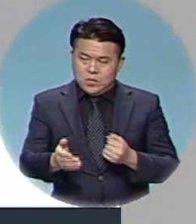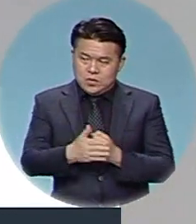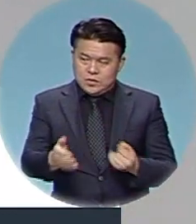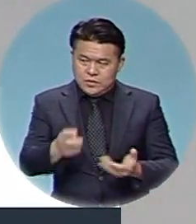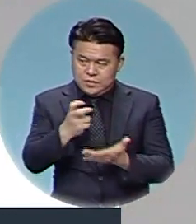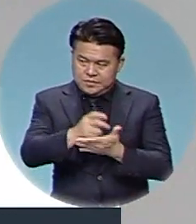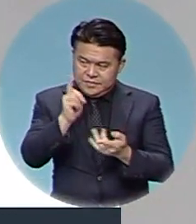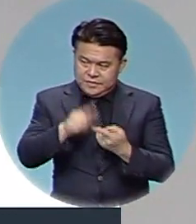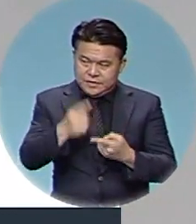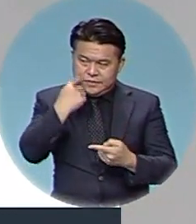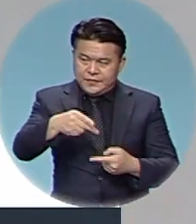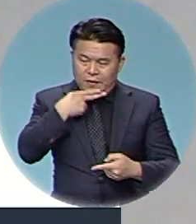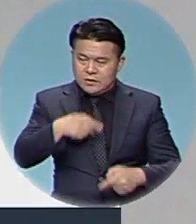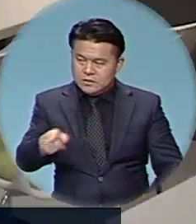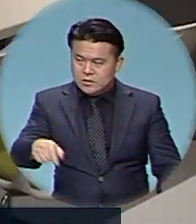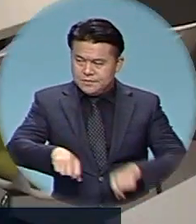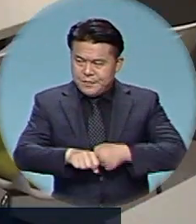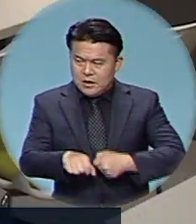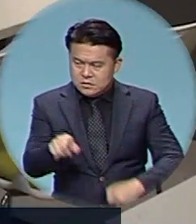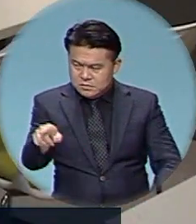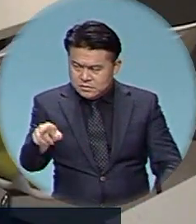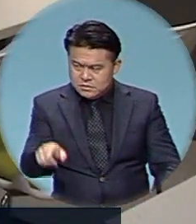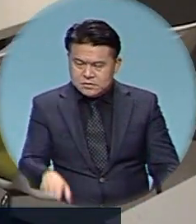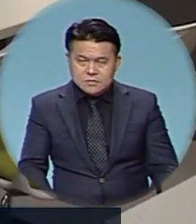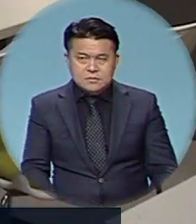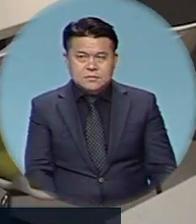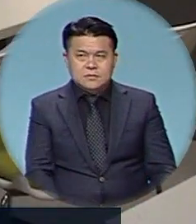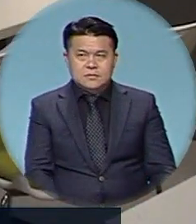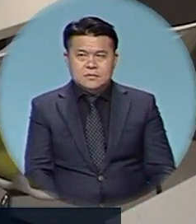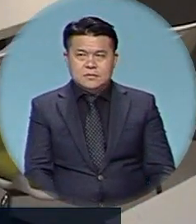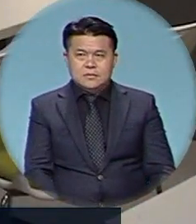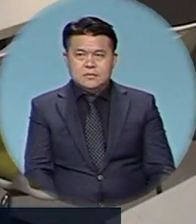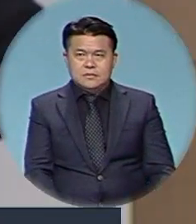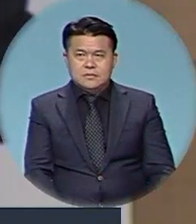법과 원칙에 따라 단호하게 대응하겠다고 경고했습니다.